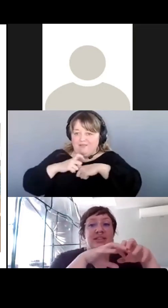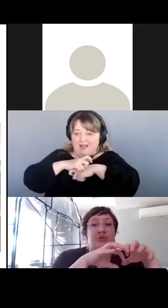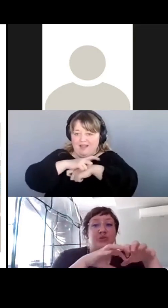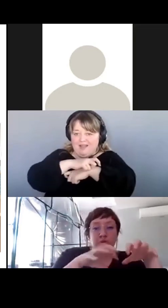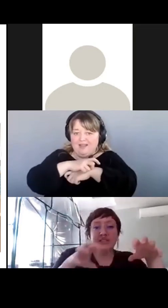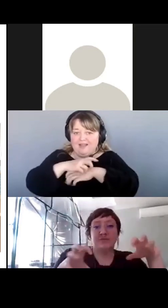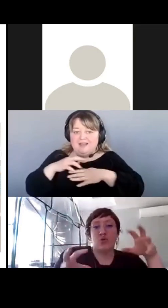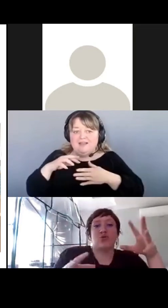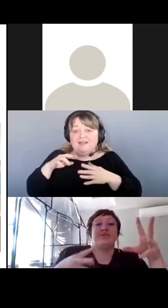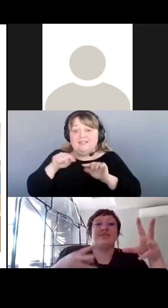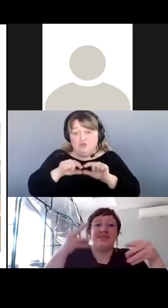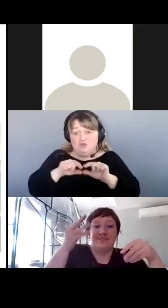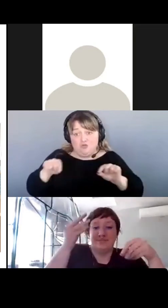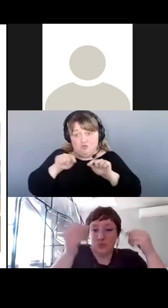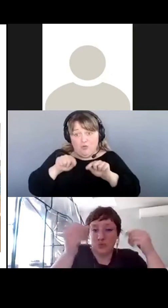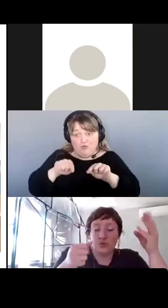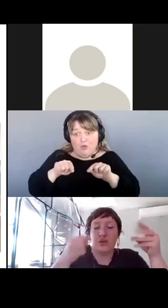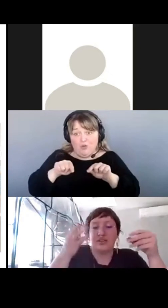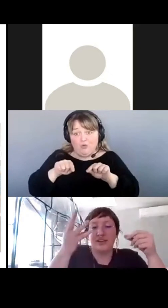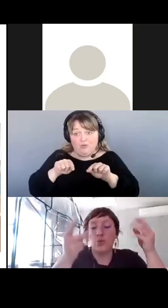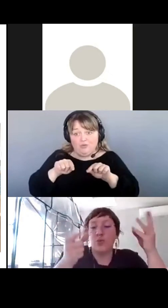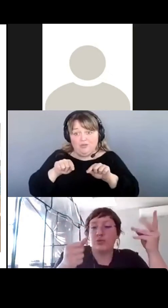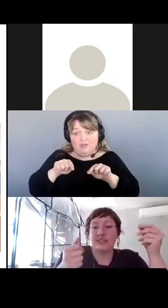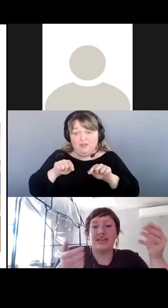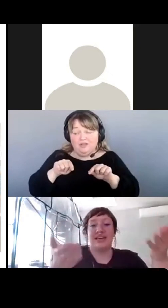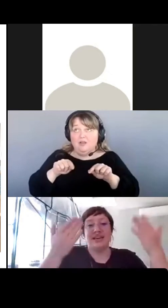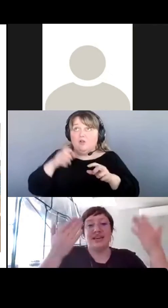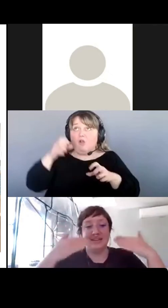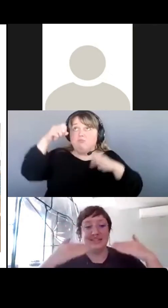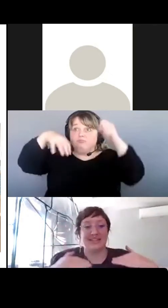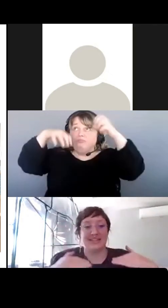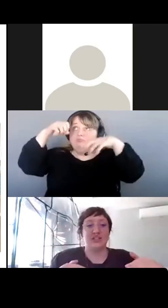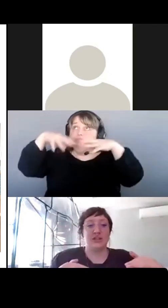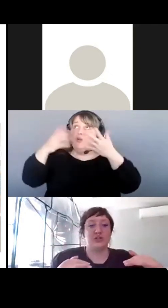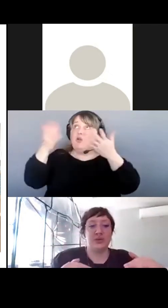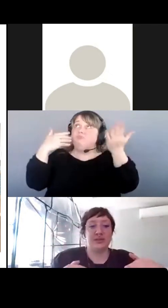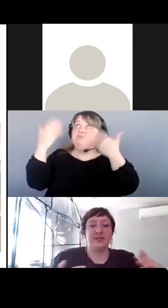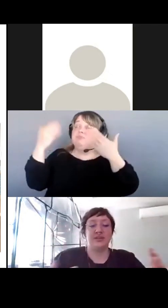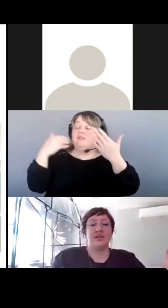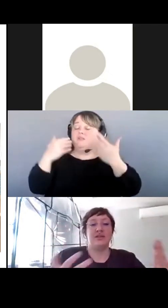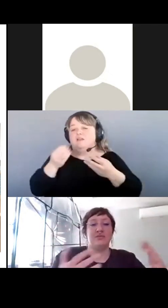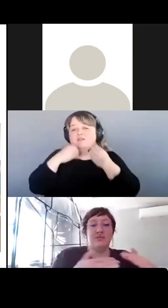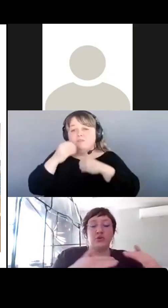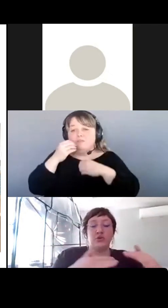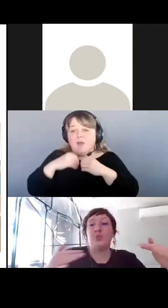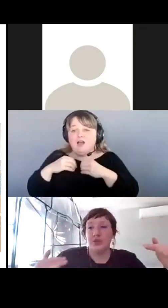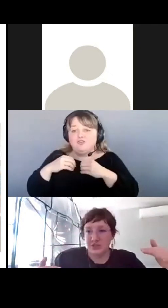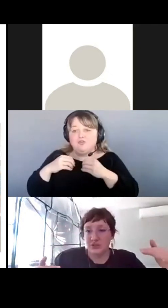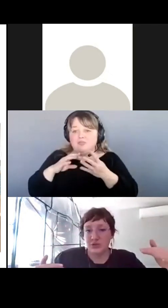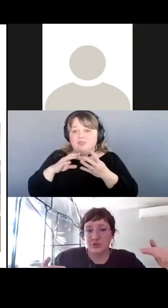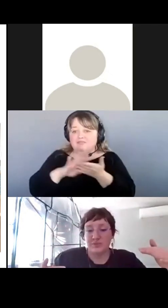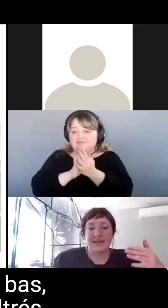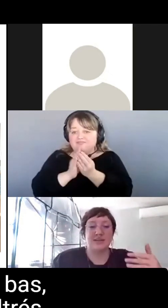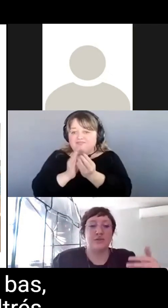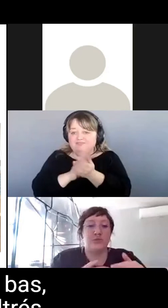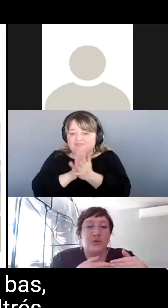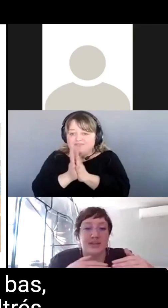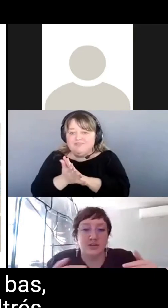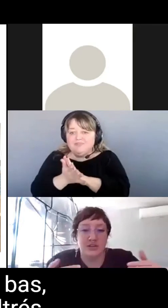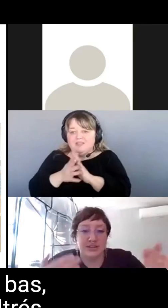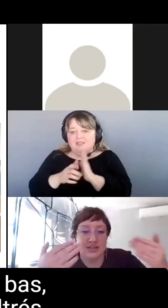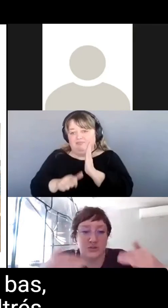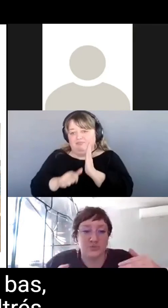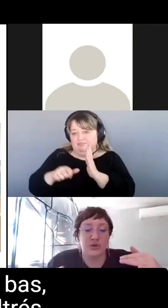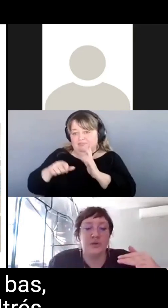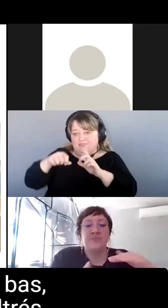Donc, c'est eux autres qui vont tout décomposer et les étages d'ensuite, il va y avoir d'autres processus. Par exemple, vous voyez